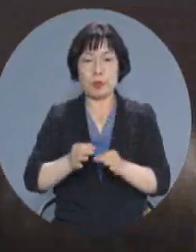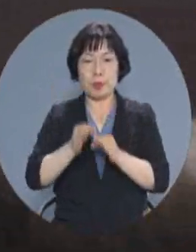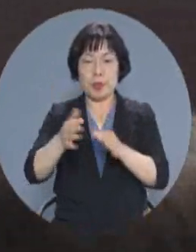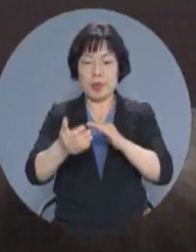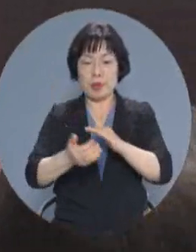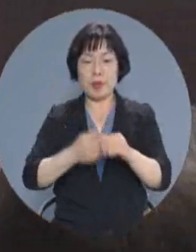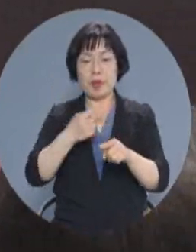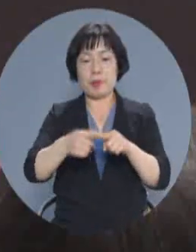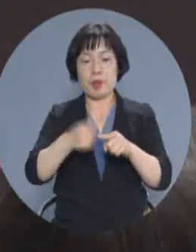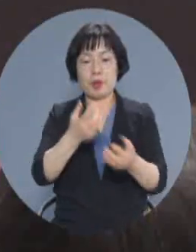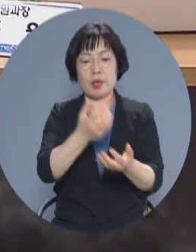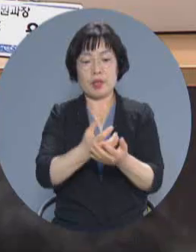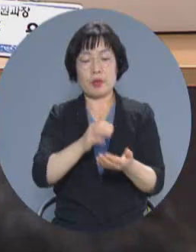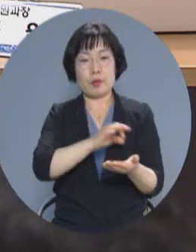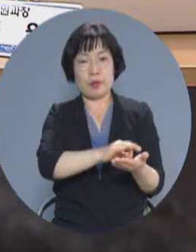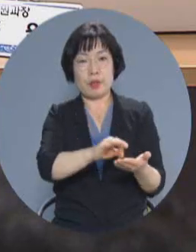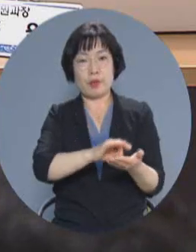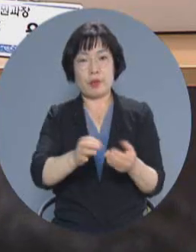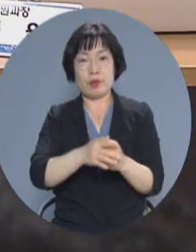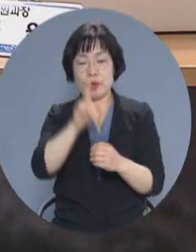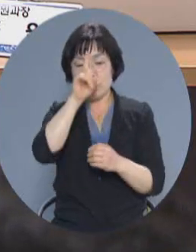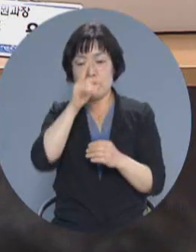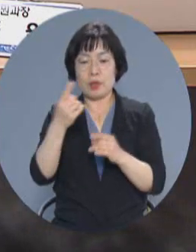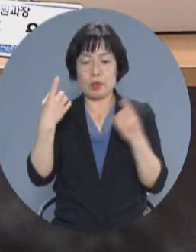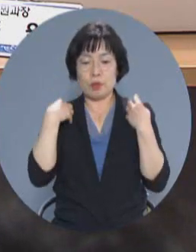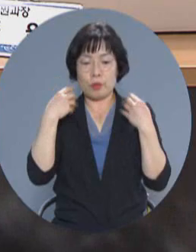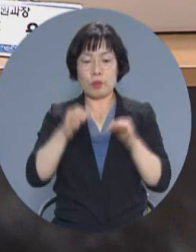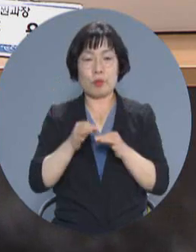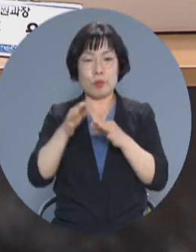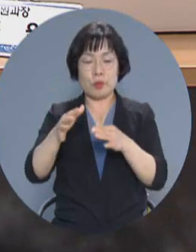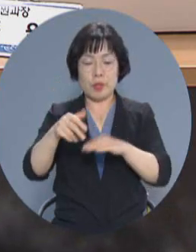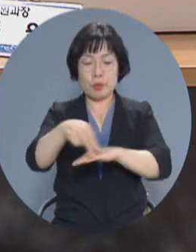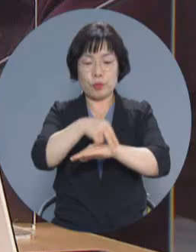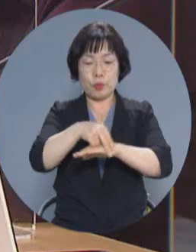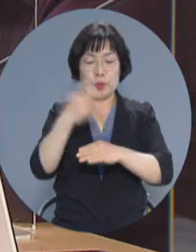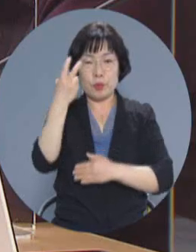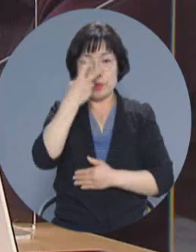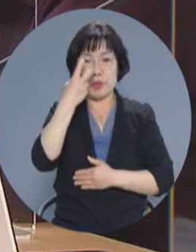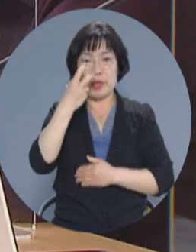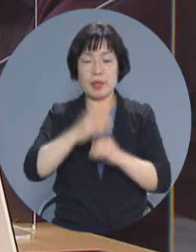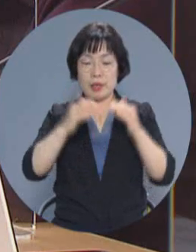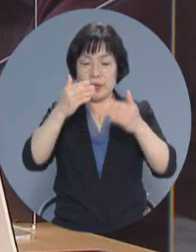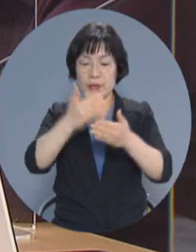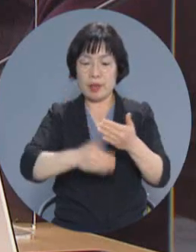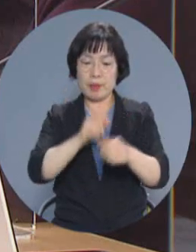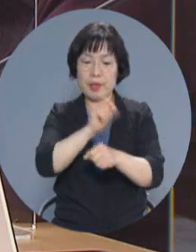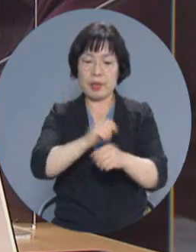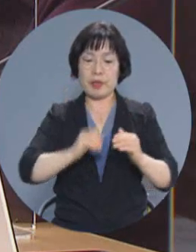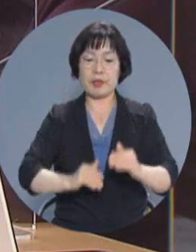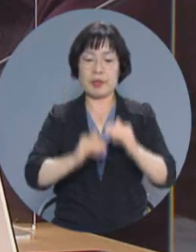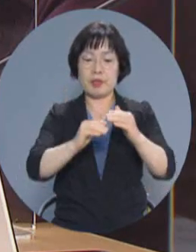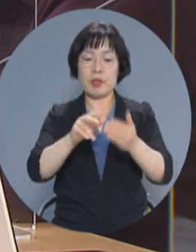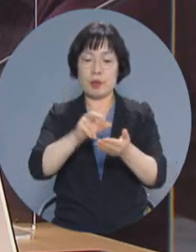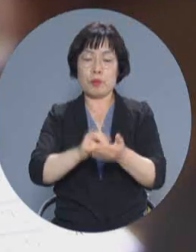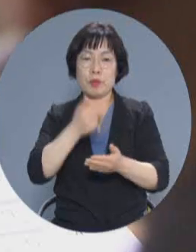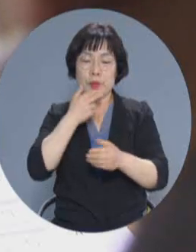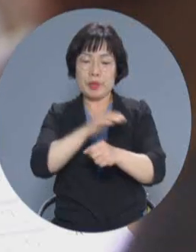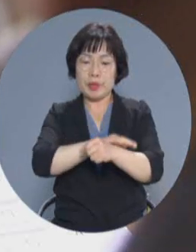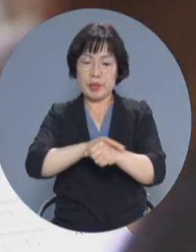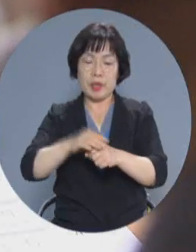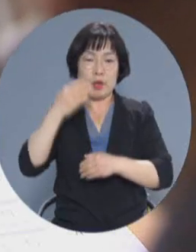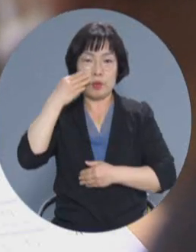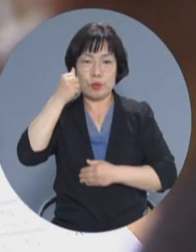사전평가 자료로 적극 활용하고 중앙투자심사나 실지설계 용역 등 남아있는 행정 절차를 차질 없이